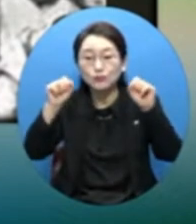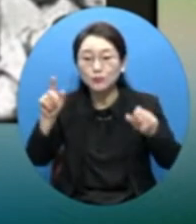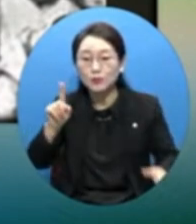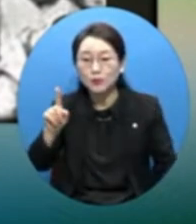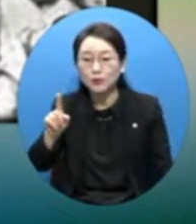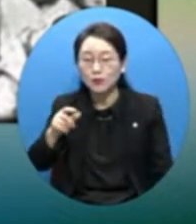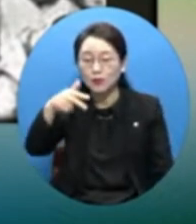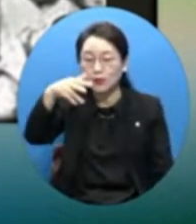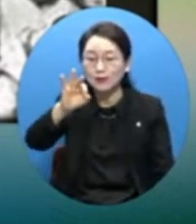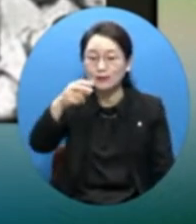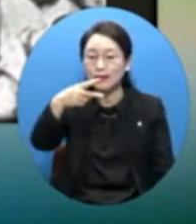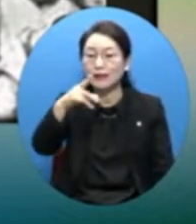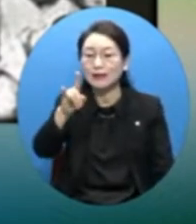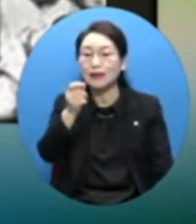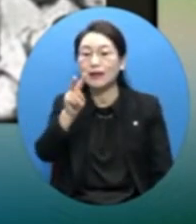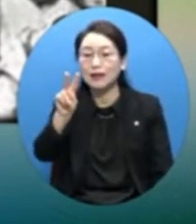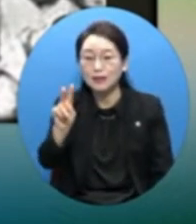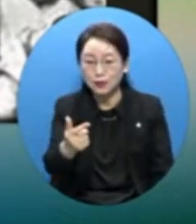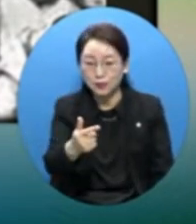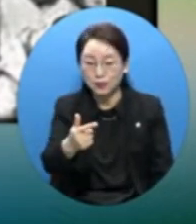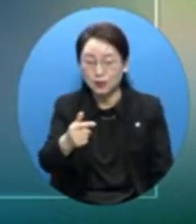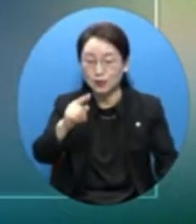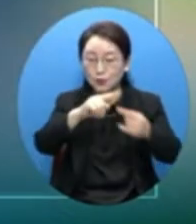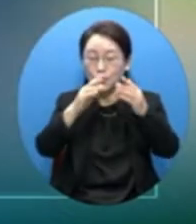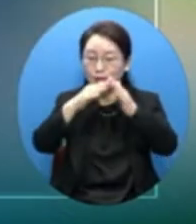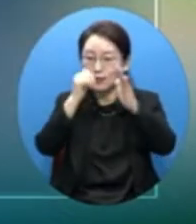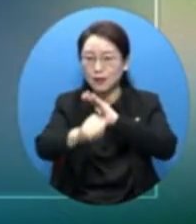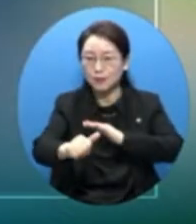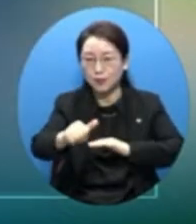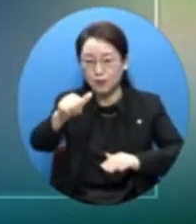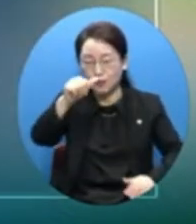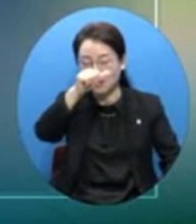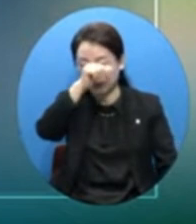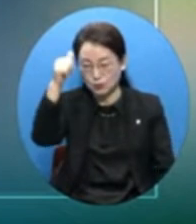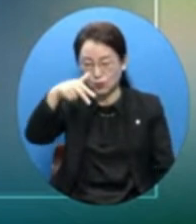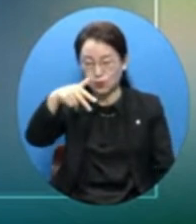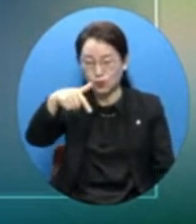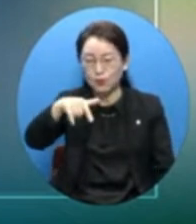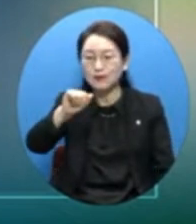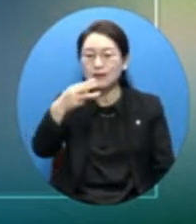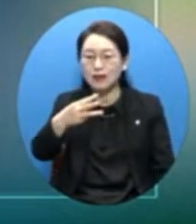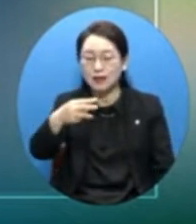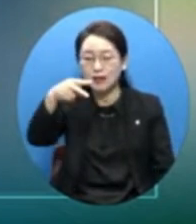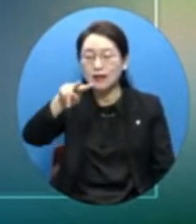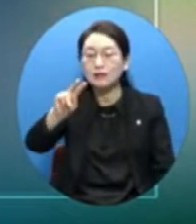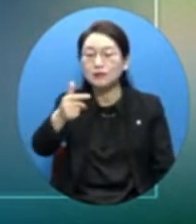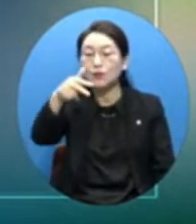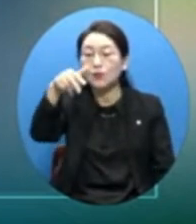장대형교회 대표되는 길손 장로님의 눈물의 회개로부터 시작되었습니다.